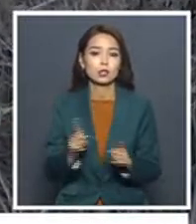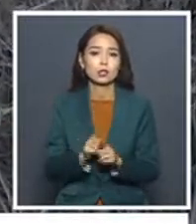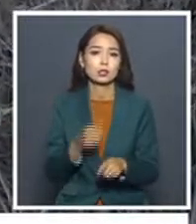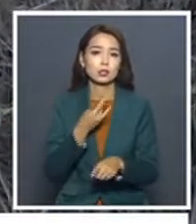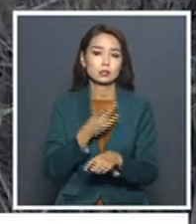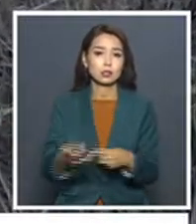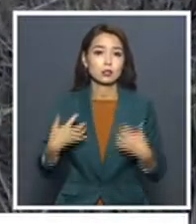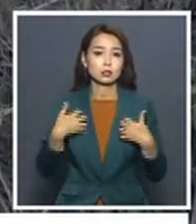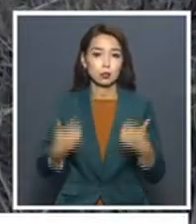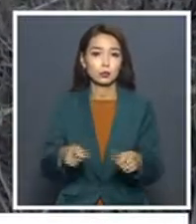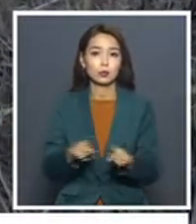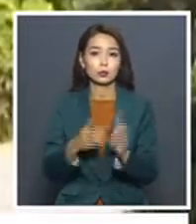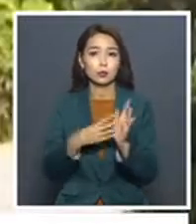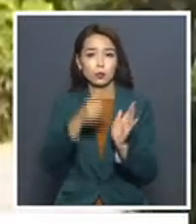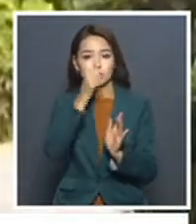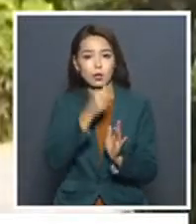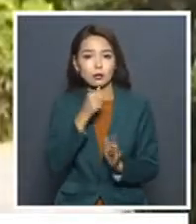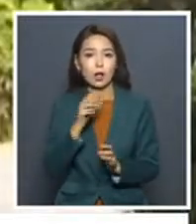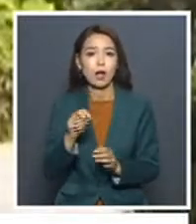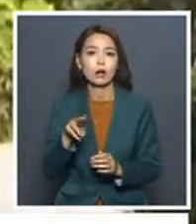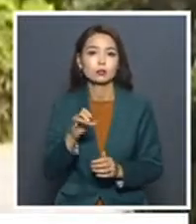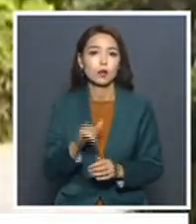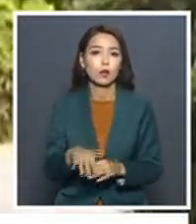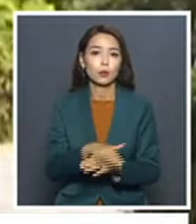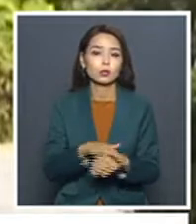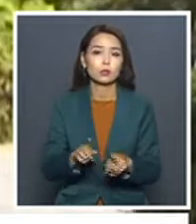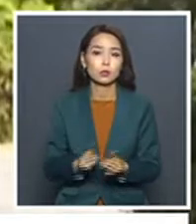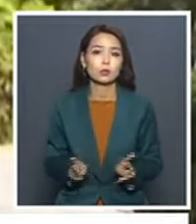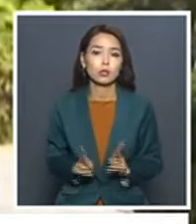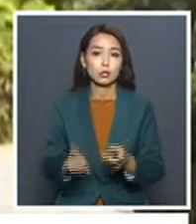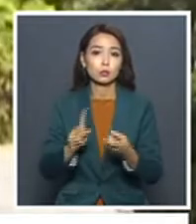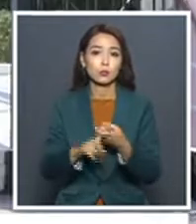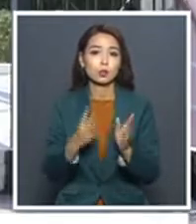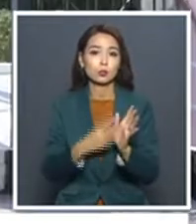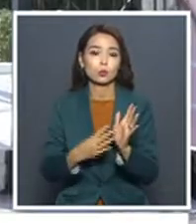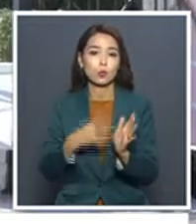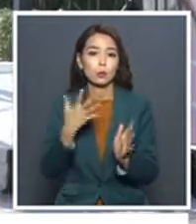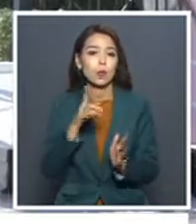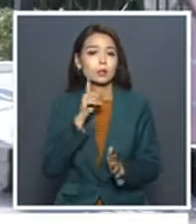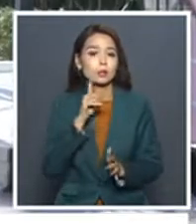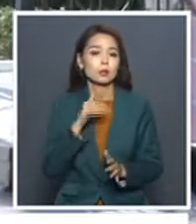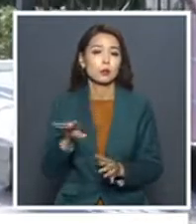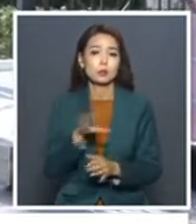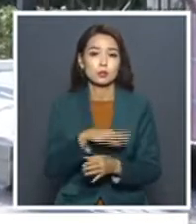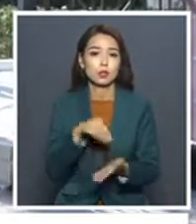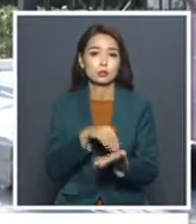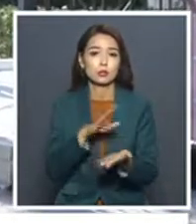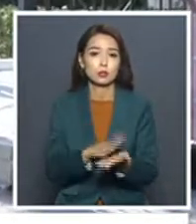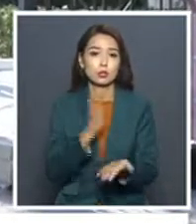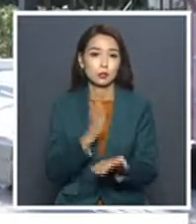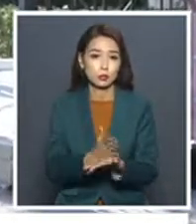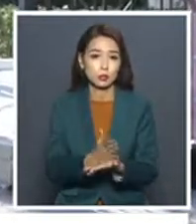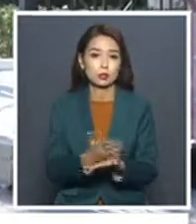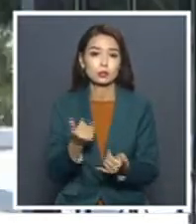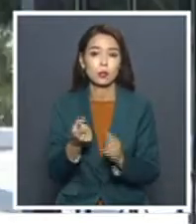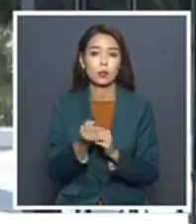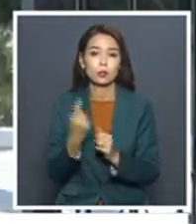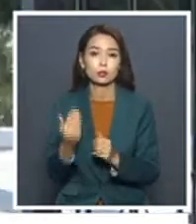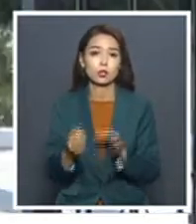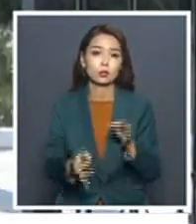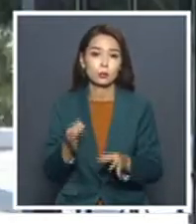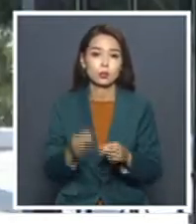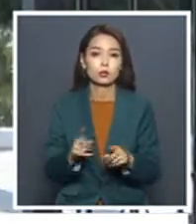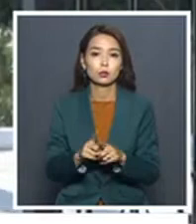9 айдың ішінде Ақтауда осындай қылмыстарға қатысы бар 95 жасөспірім есепке алынды. Оның 11-і сот шешімімен